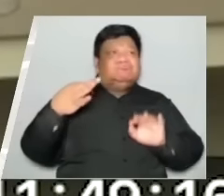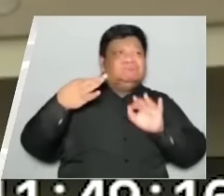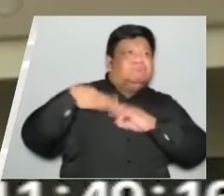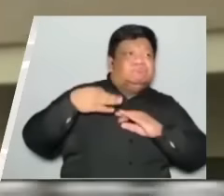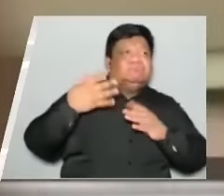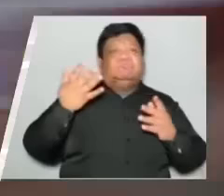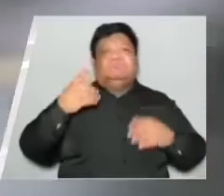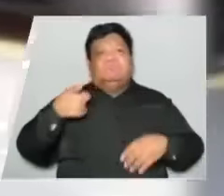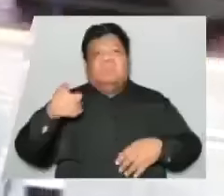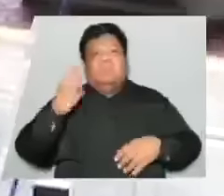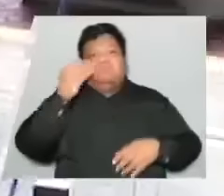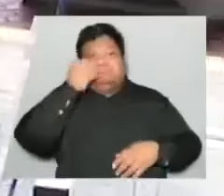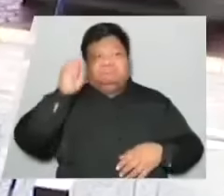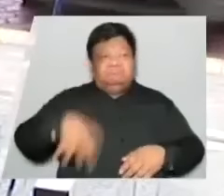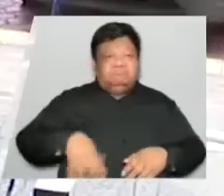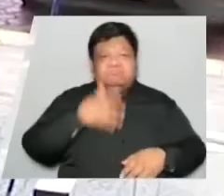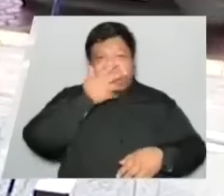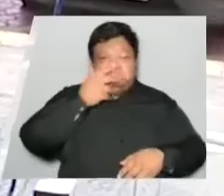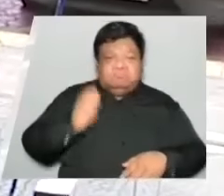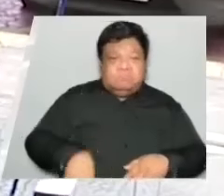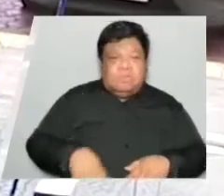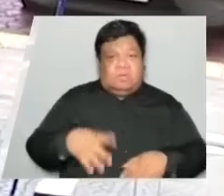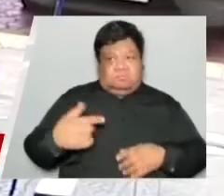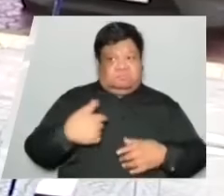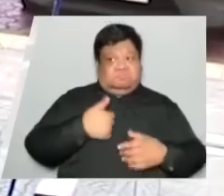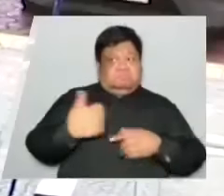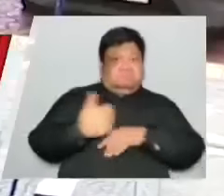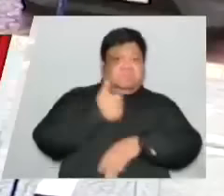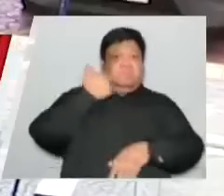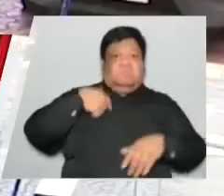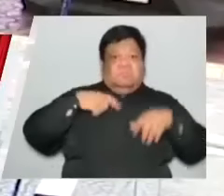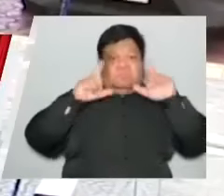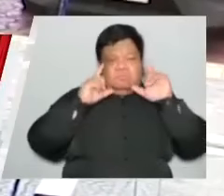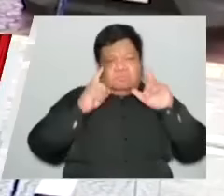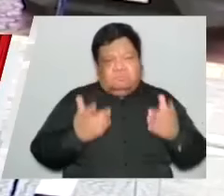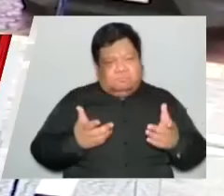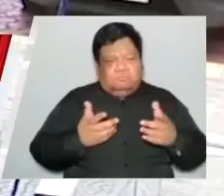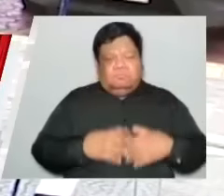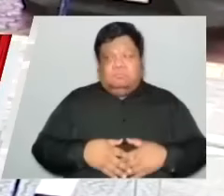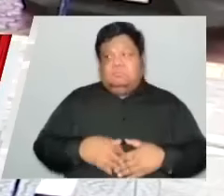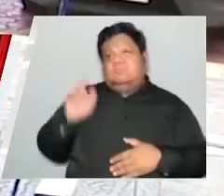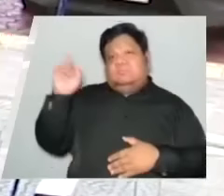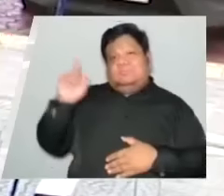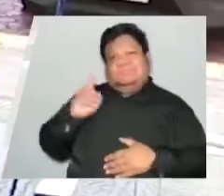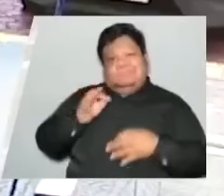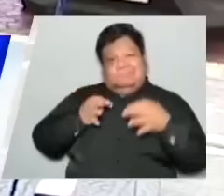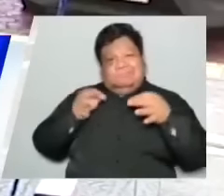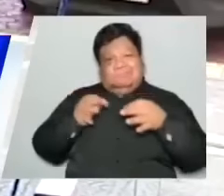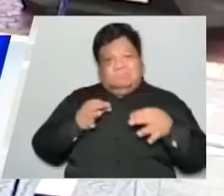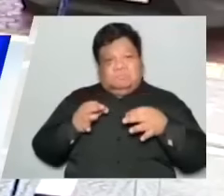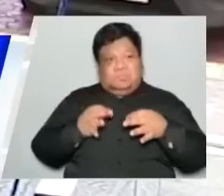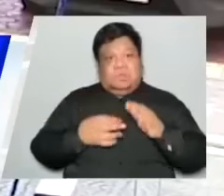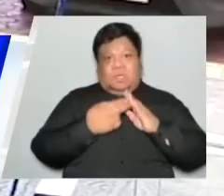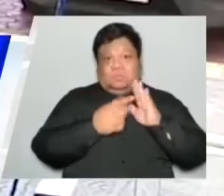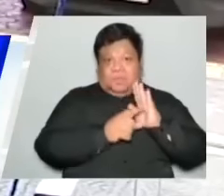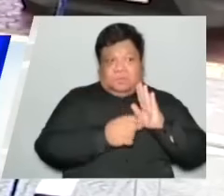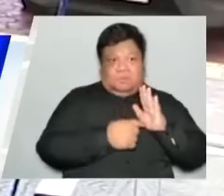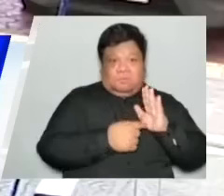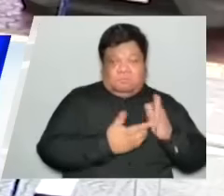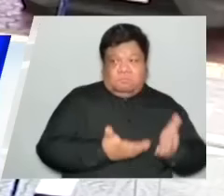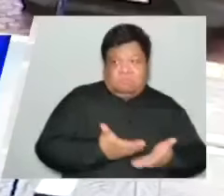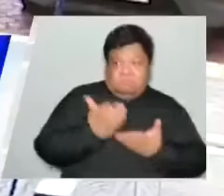tsaka ng ibang tao. Sa panukala pwedeng hindi madetine ang isang driver na masasangkot sa aksidente kung makapagsusumite siya ng